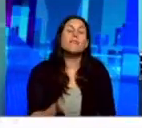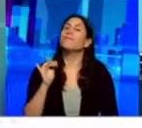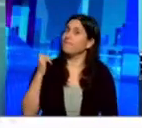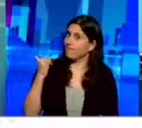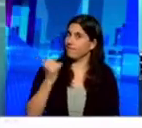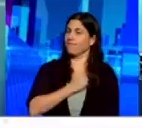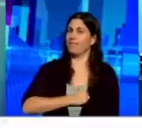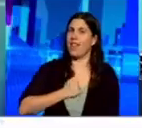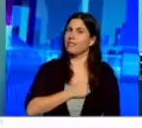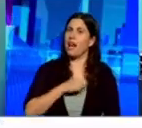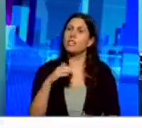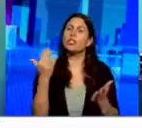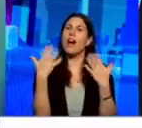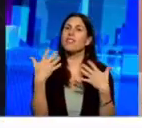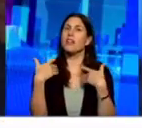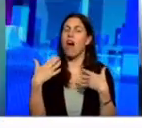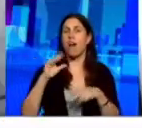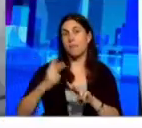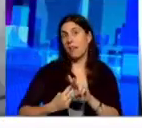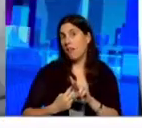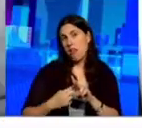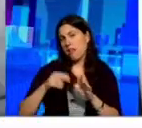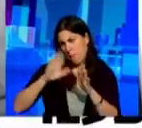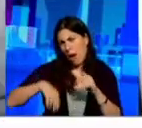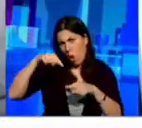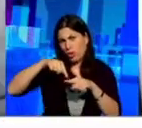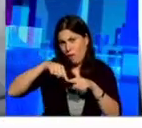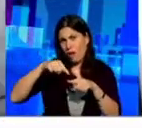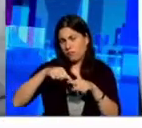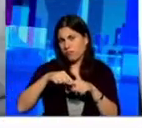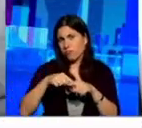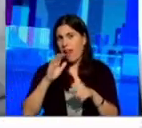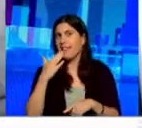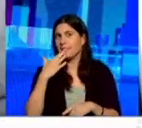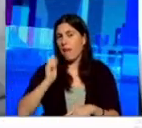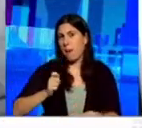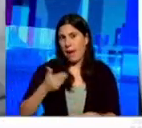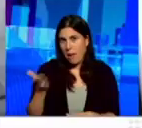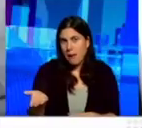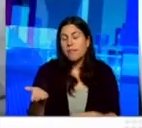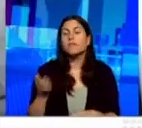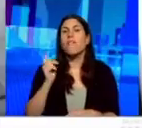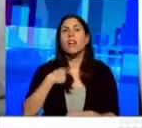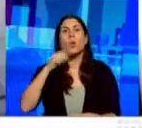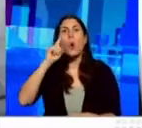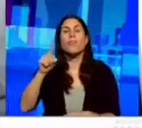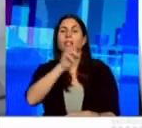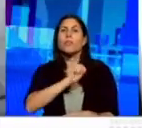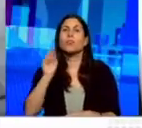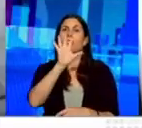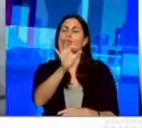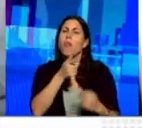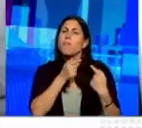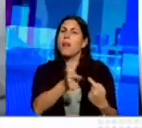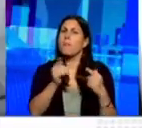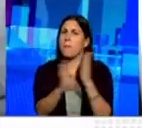נכון, לצערי יש אווירה בדרך כלל פחות חיובית כלפי ישראל בפרלמנט, אבל אני חושבת שהנושא הזה של מלחמה